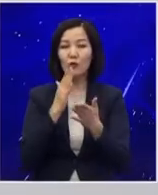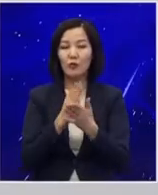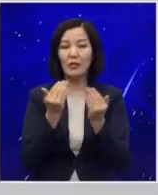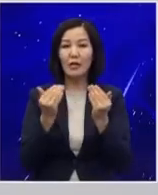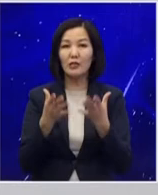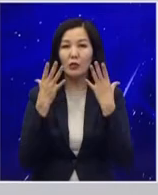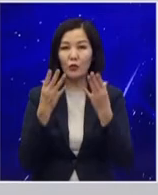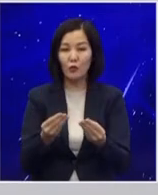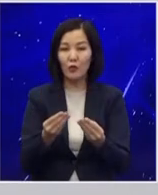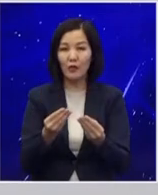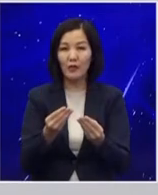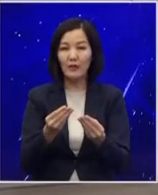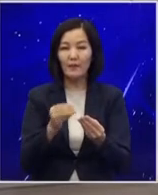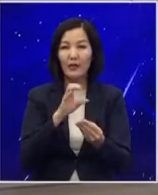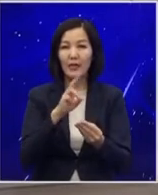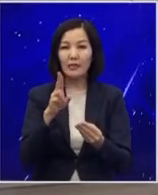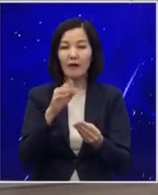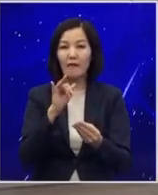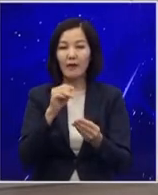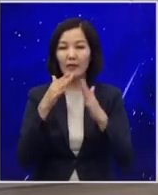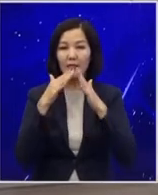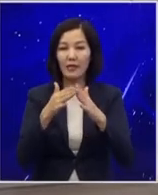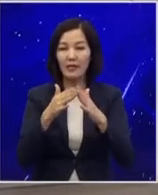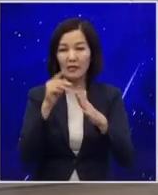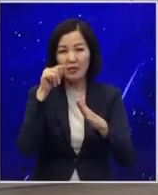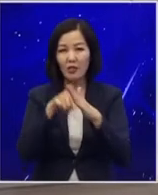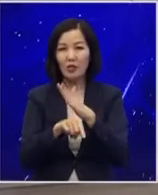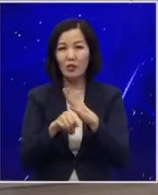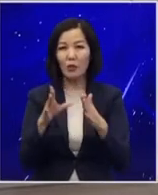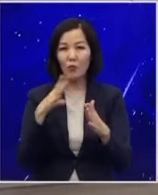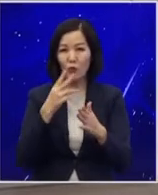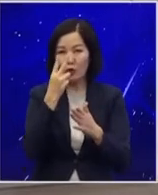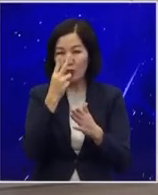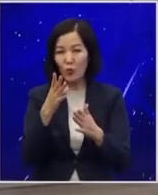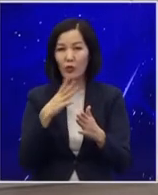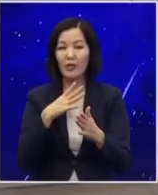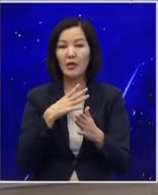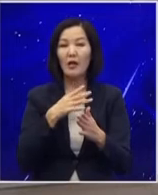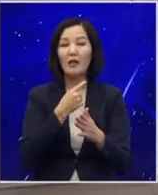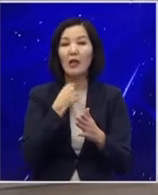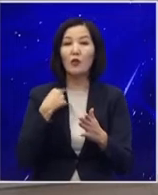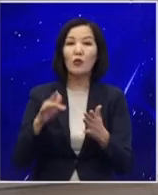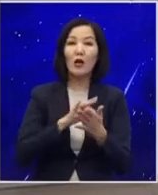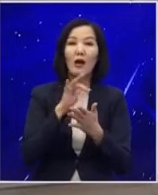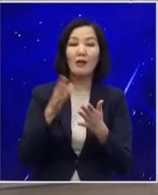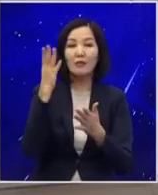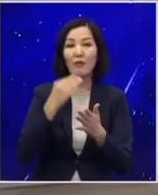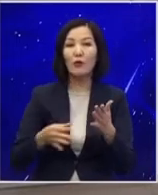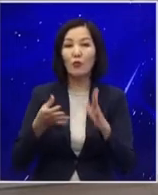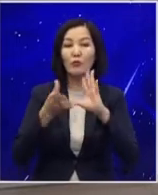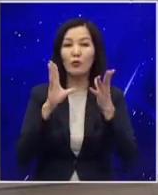таңда СК фармация складында болдық. Ол жерде Талдықорған қаласы бойынша, Алматы облысы